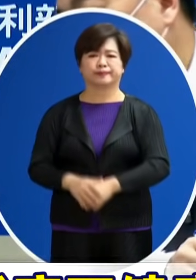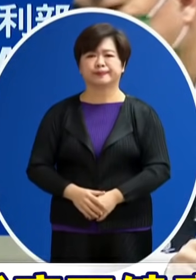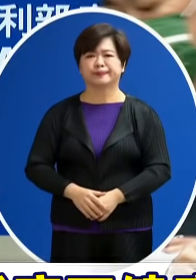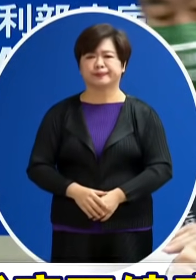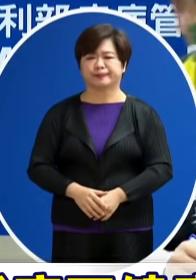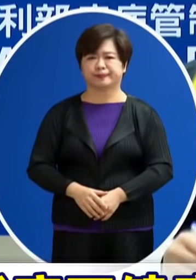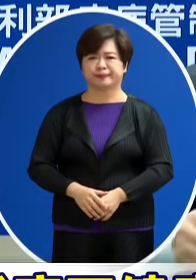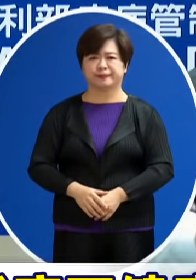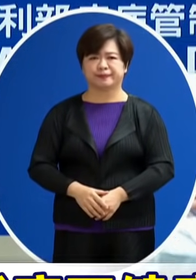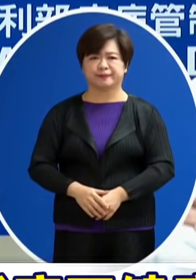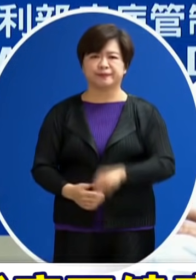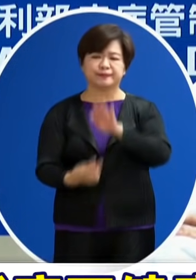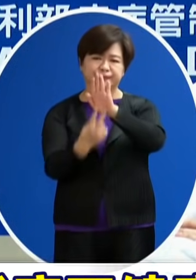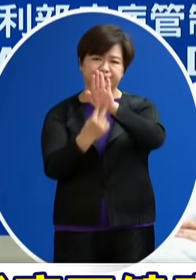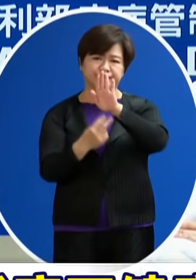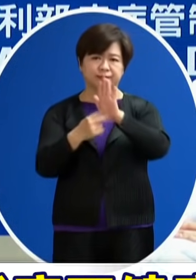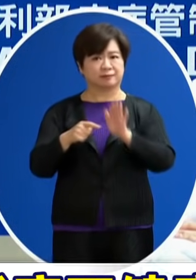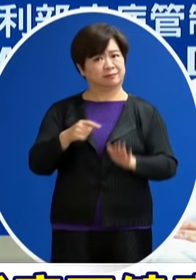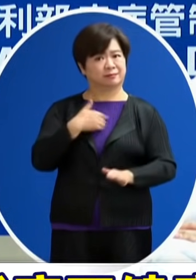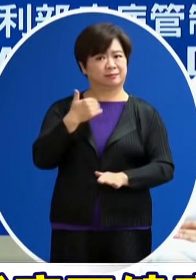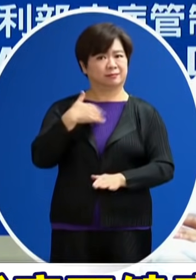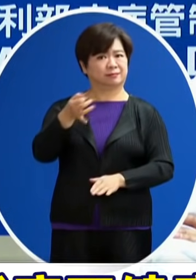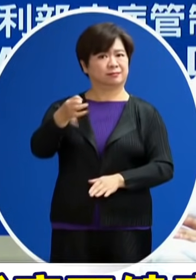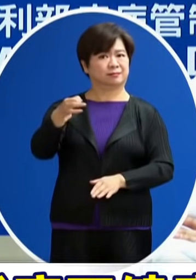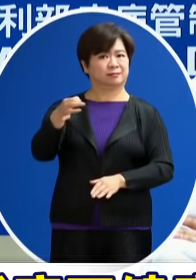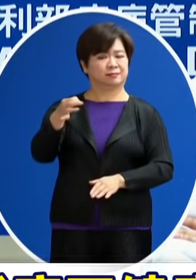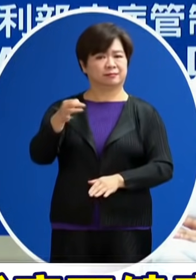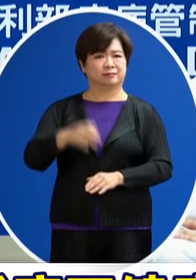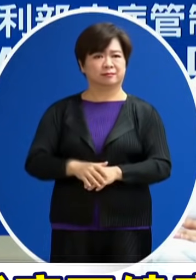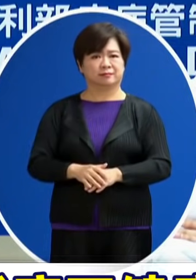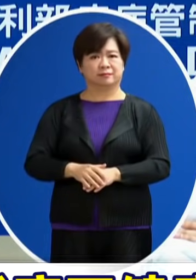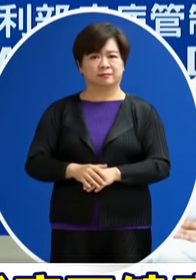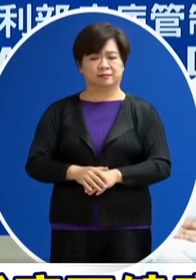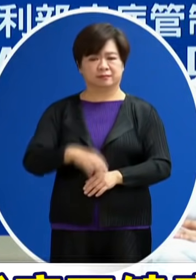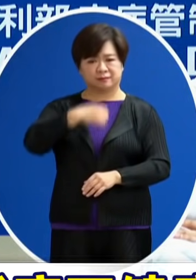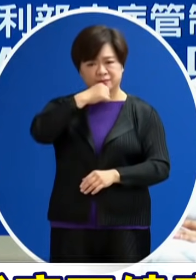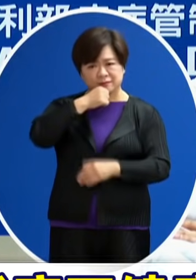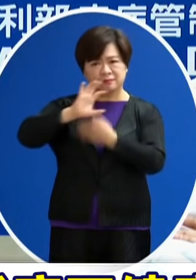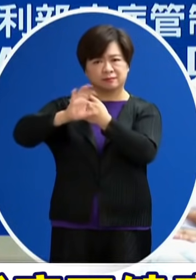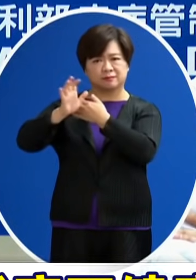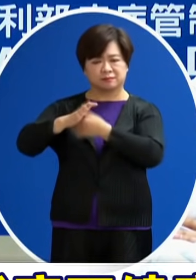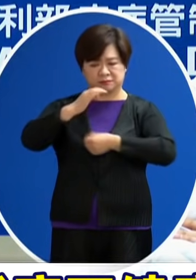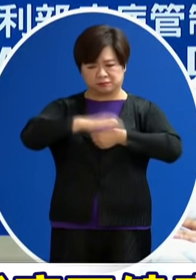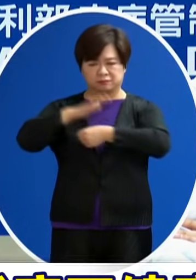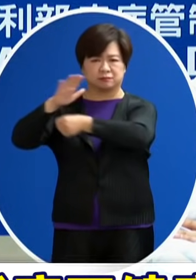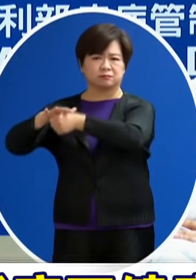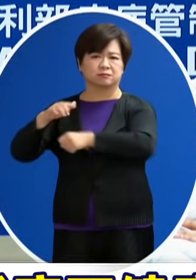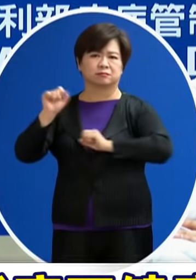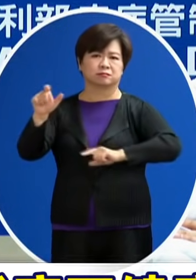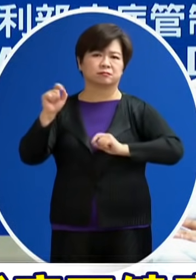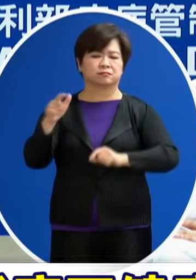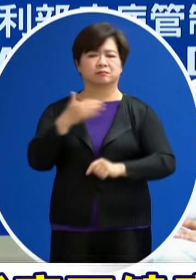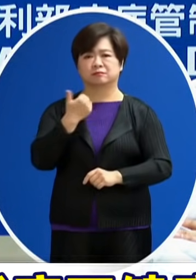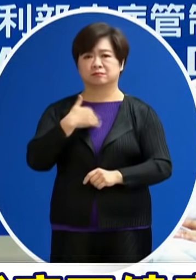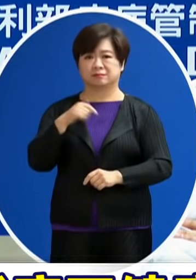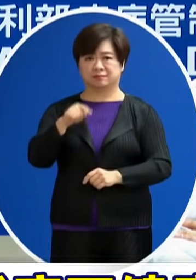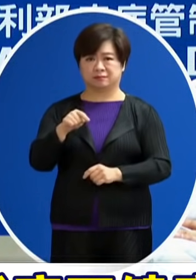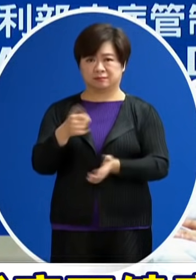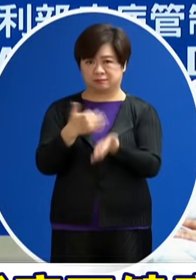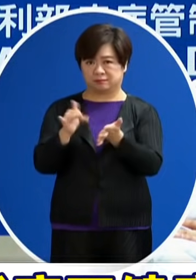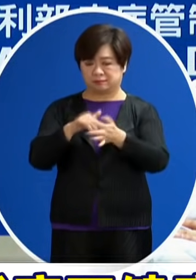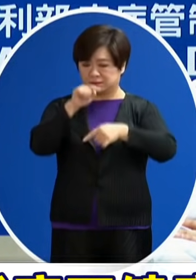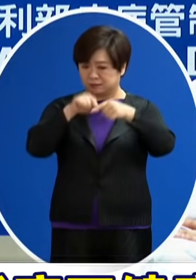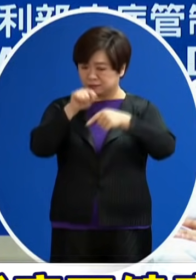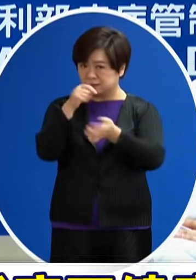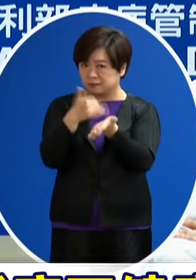他那个是我不知道他的费用，他的费用并哥来跟我们做申报了，不过他大概讲的是整体如果平均